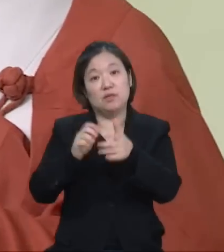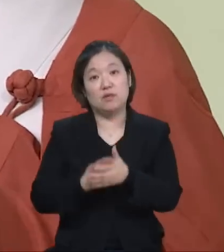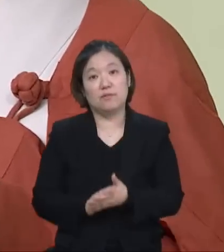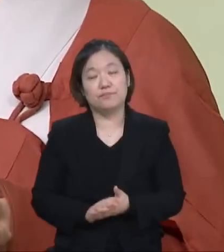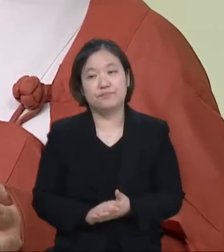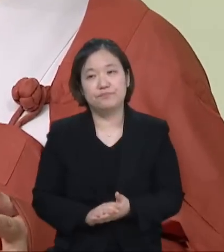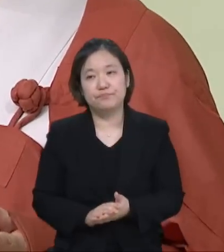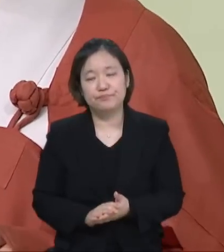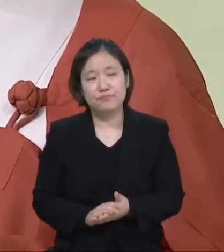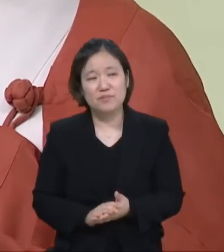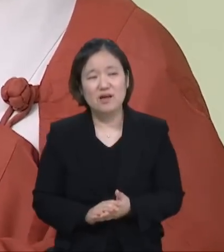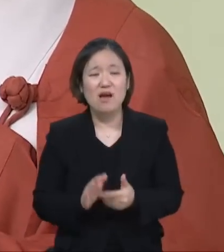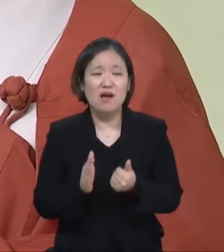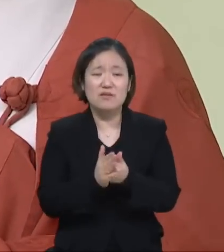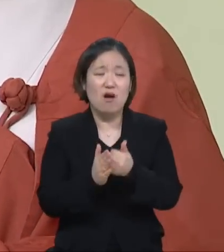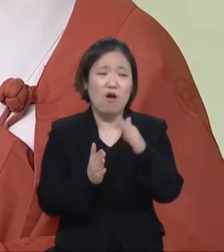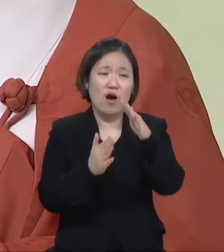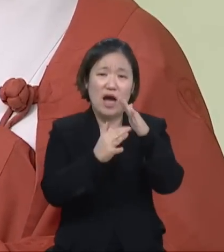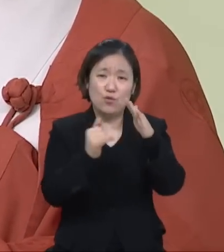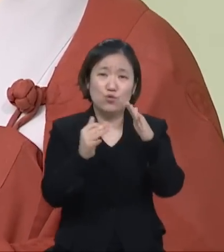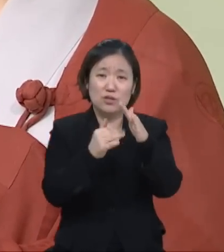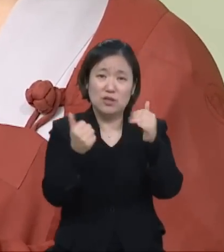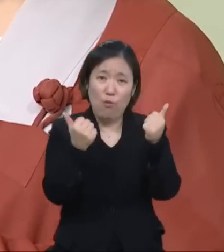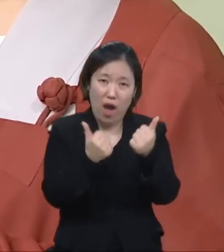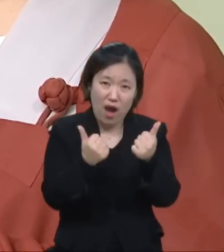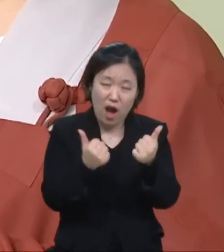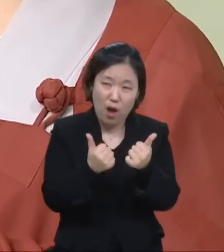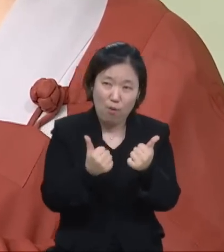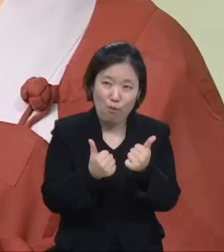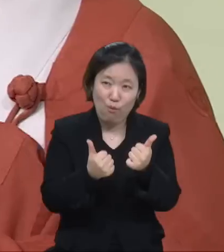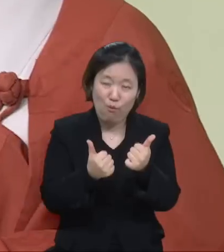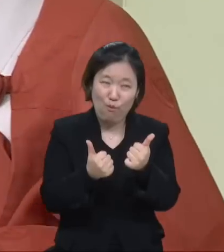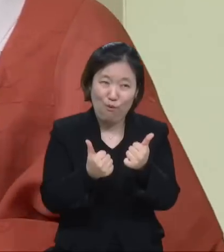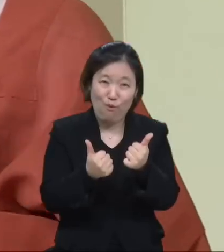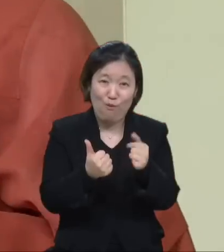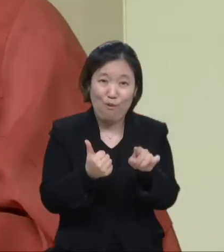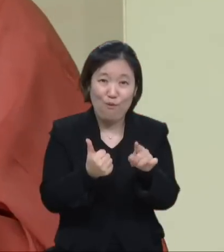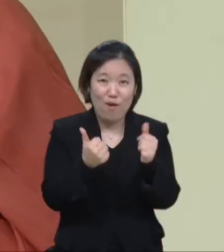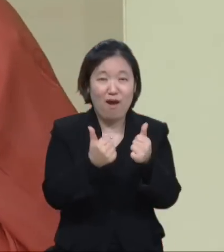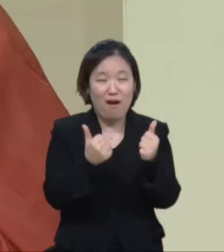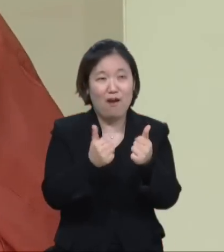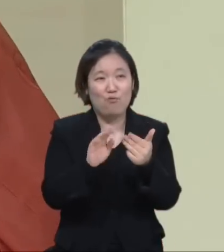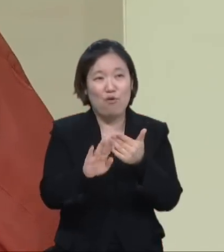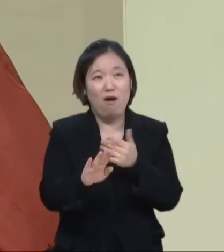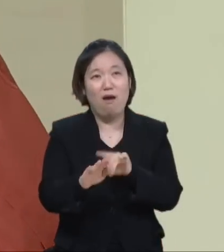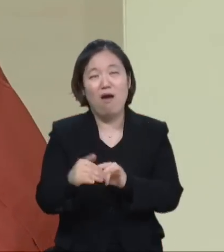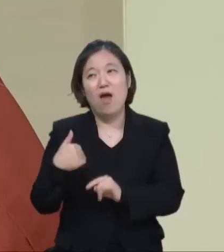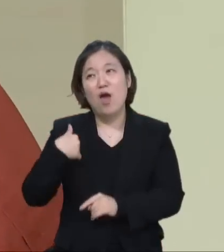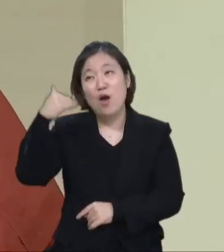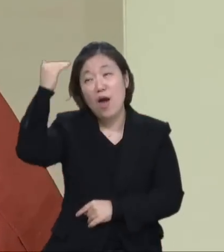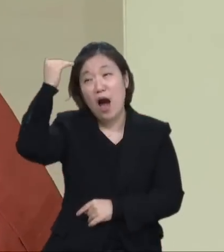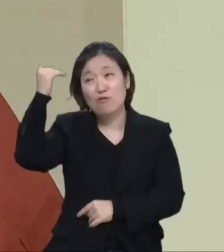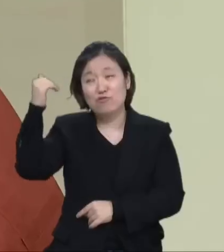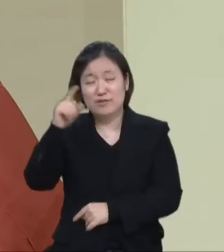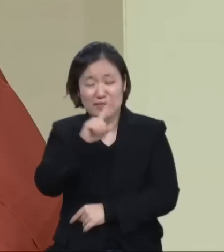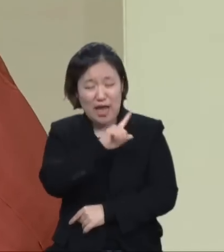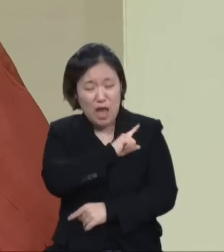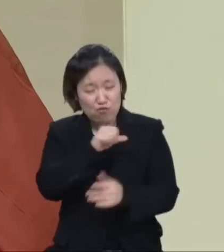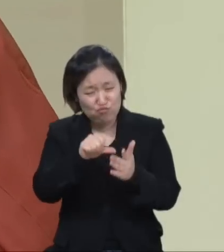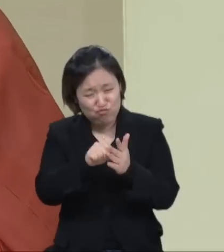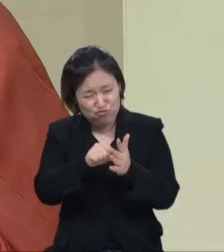그래서 이제 가족들과 상의를 하고 우리나라에서 또 가장 손꼽히는 분 중에 한